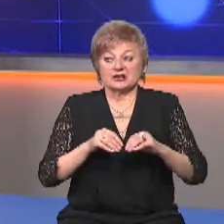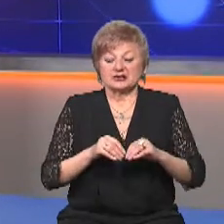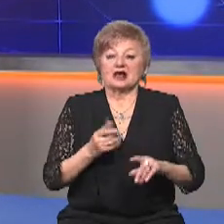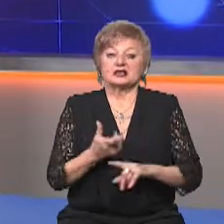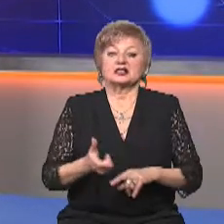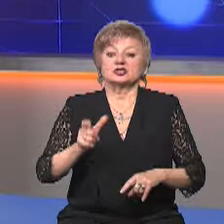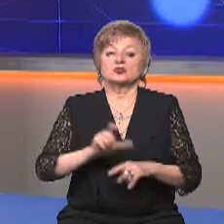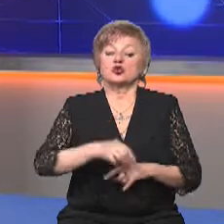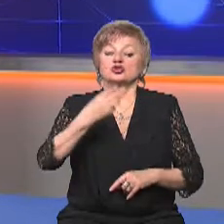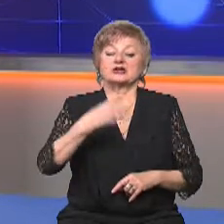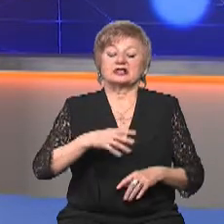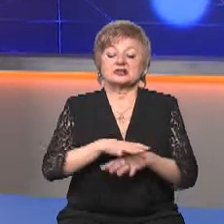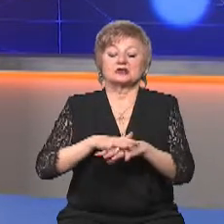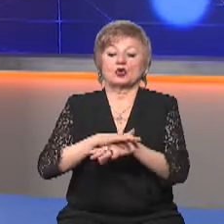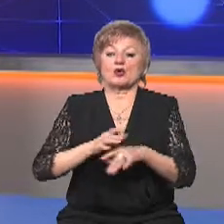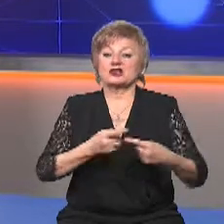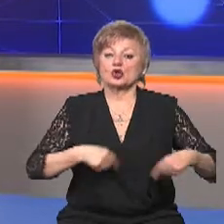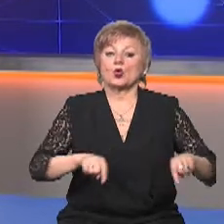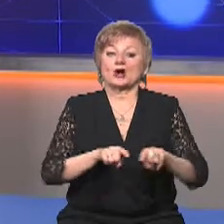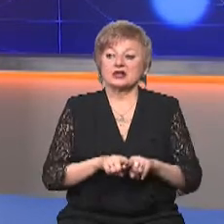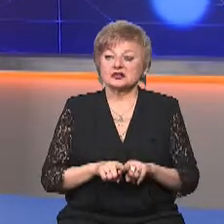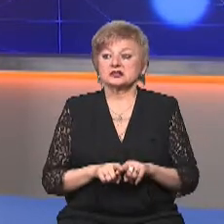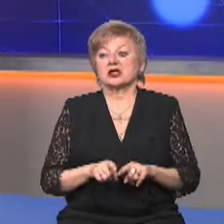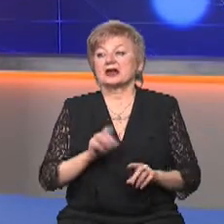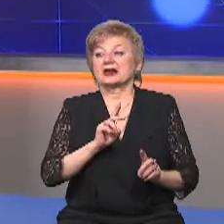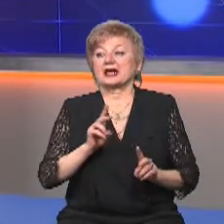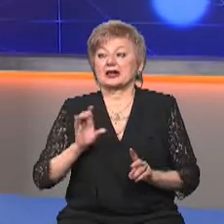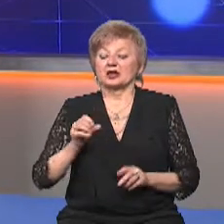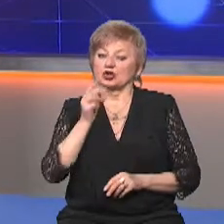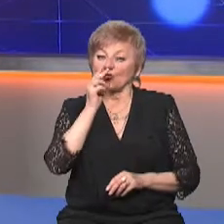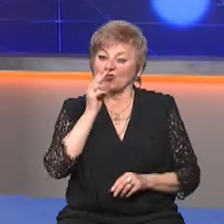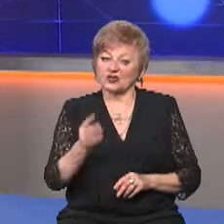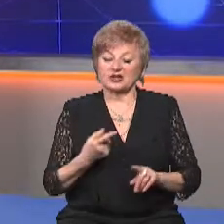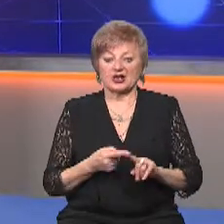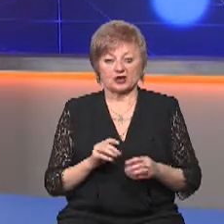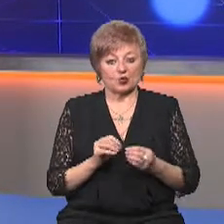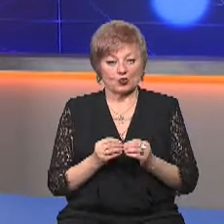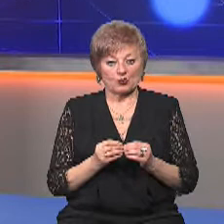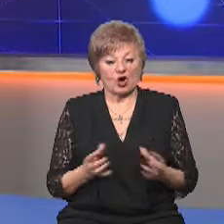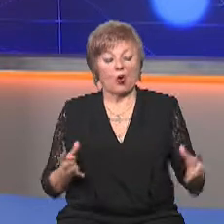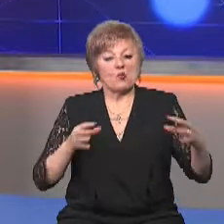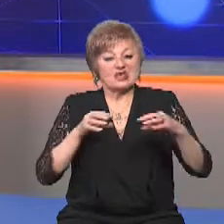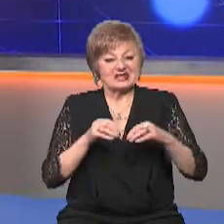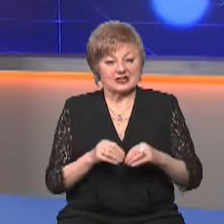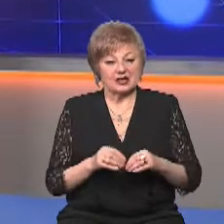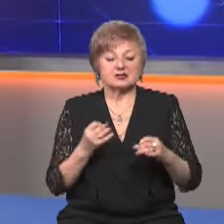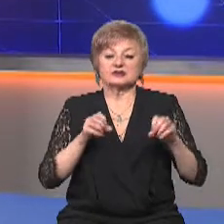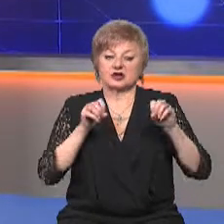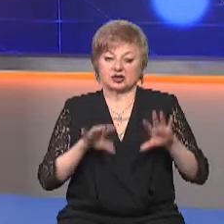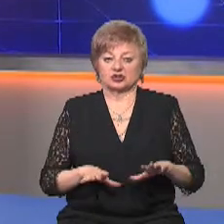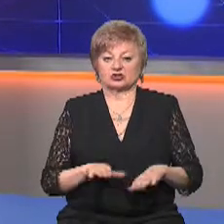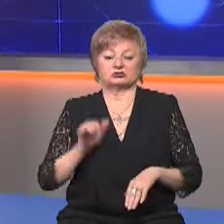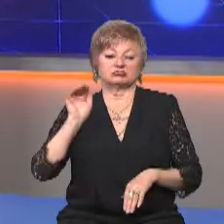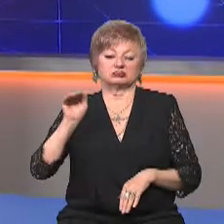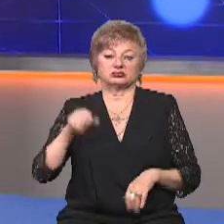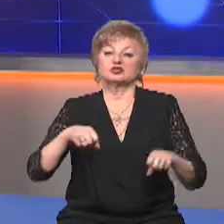більше 30 громадських організацій, які побачили цю проблему, об'єднались і вирішили звернутися до